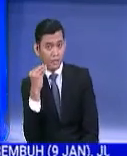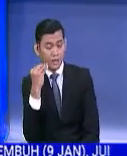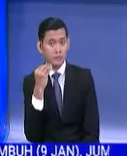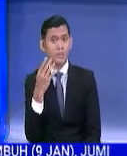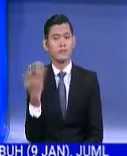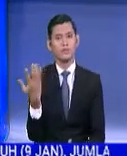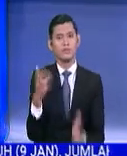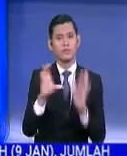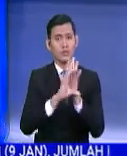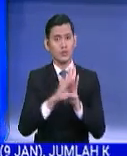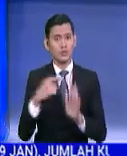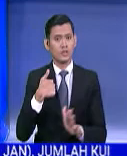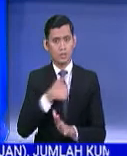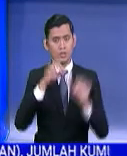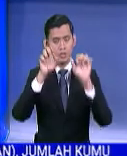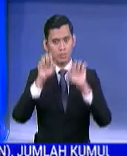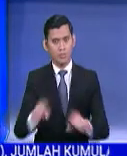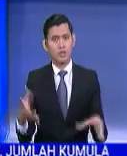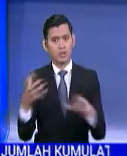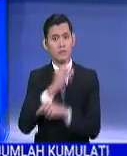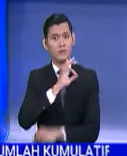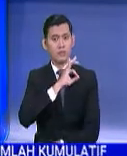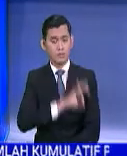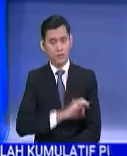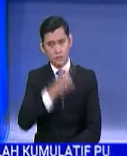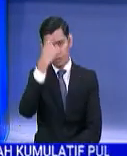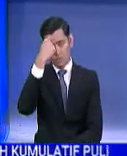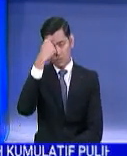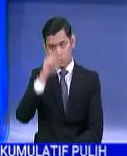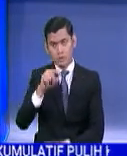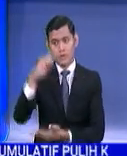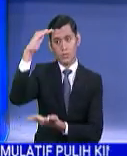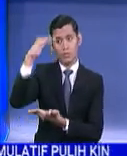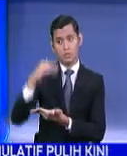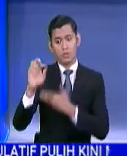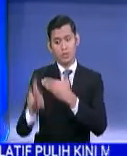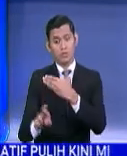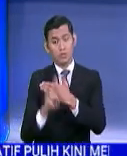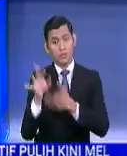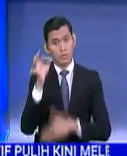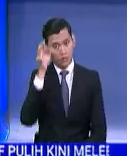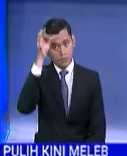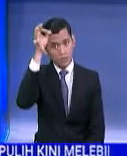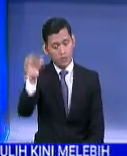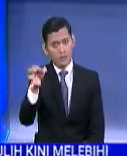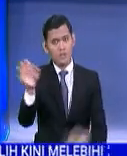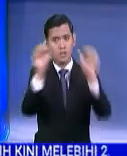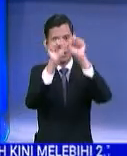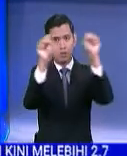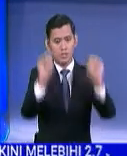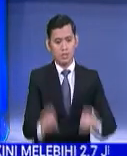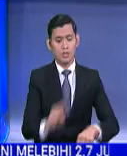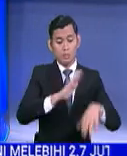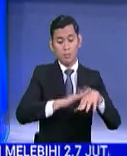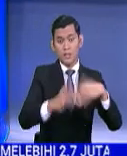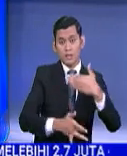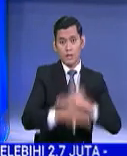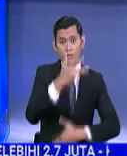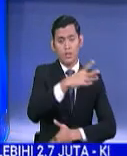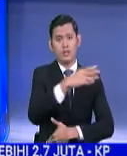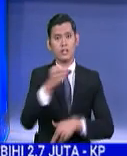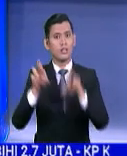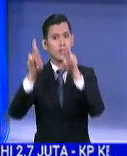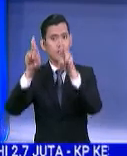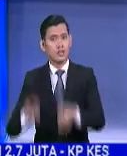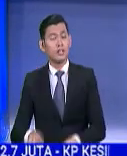diambil pelbagai pihak bagi meminimumkan risiko pada masa akan datang. Bukan sahaja berhubung sistem amaran awal bencana, malah